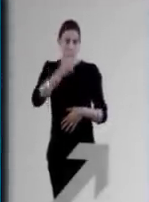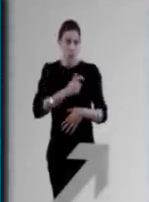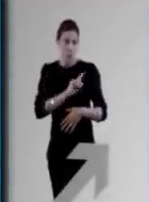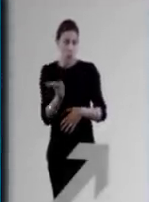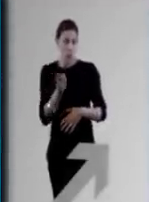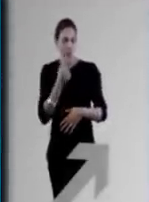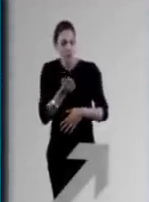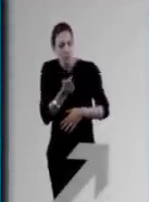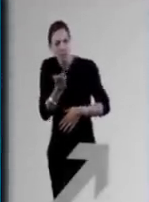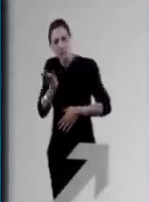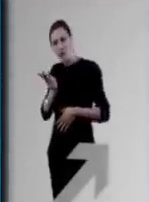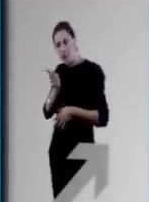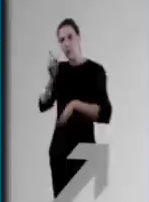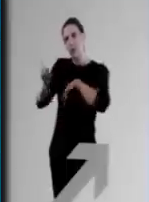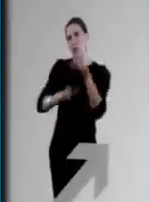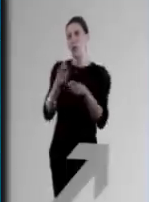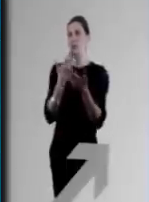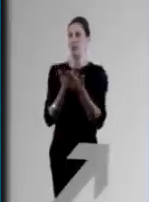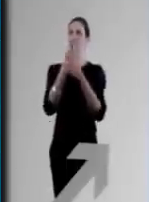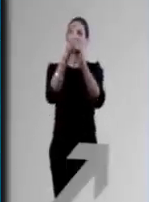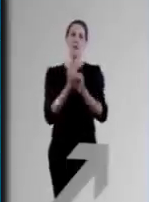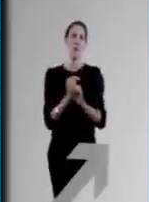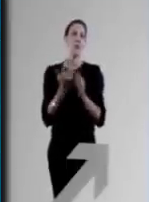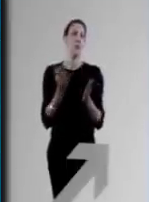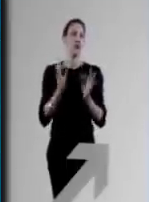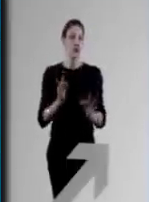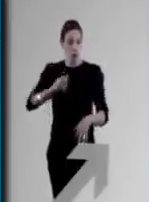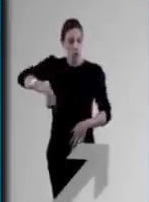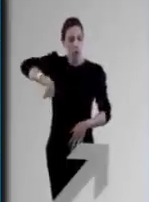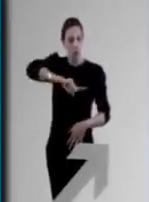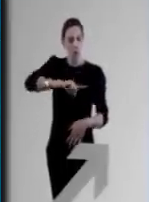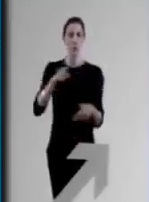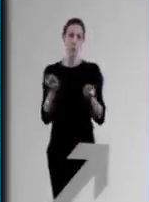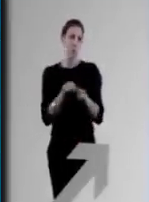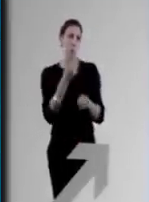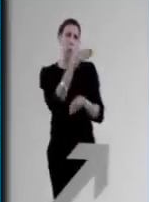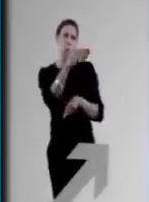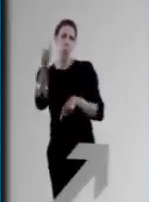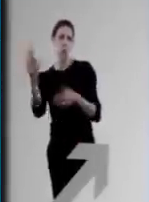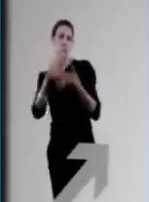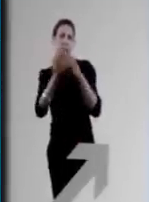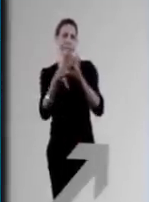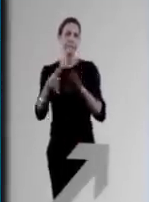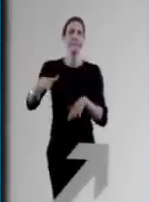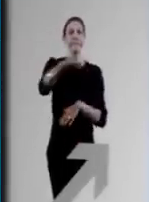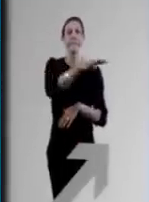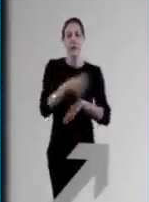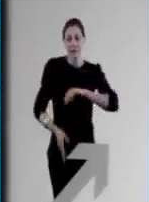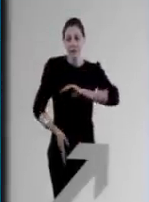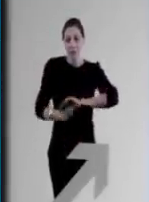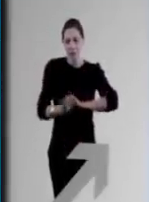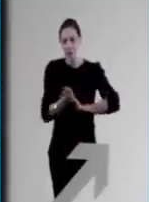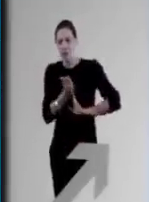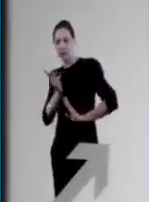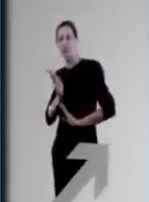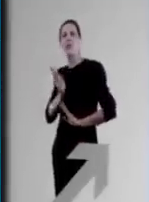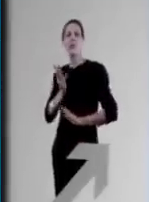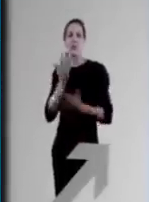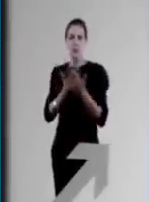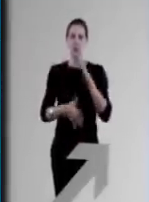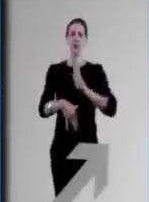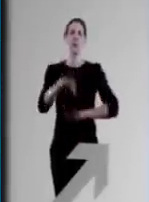c'est pas quelqu'un justement, c'est quelques-uns, puisque par définition, en tout cas nous, et je crois que c'est le cas de beaucoup de sociétés coopératives, on démarre à